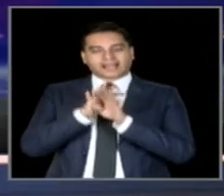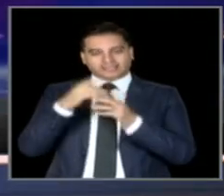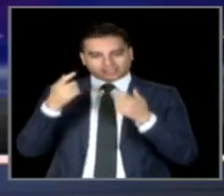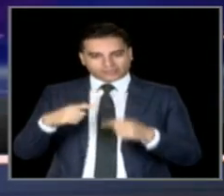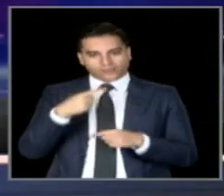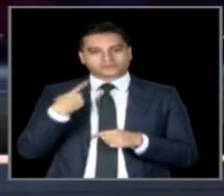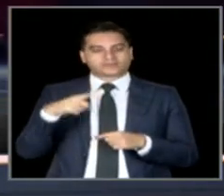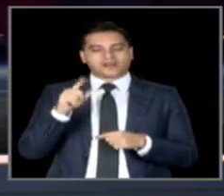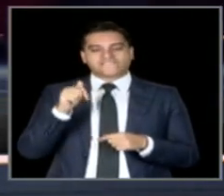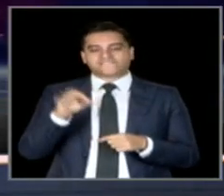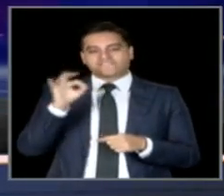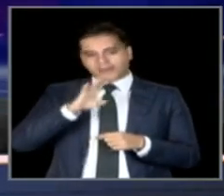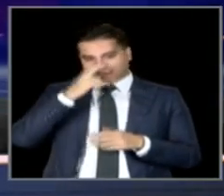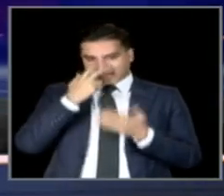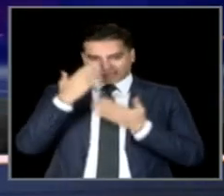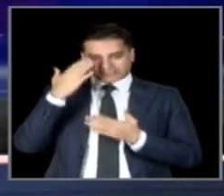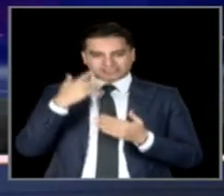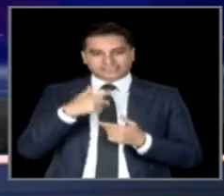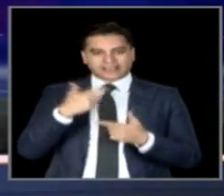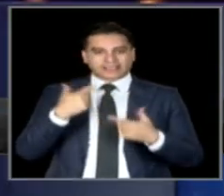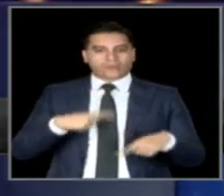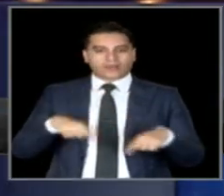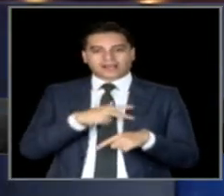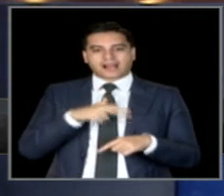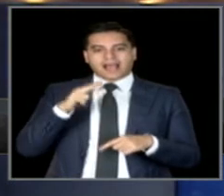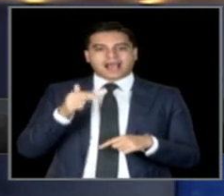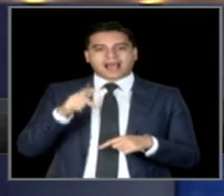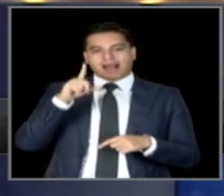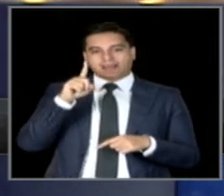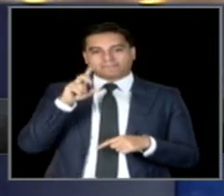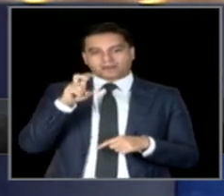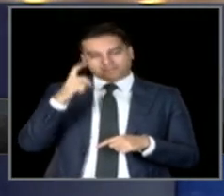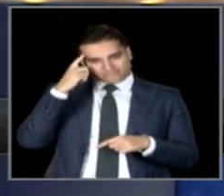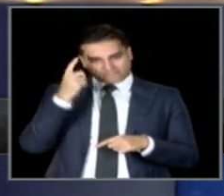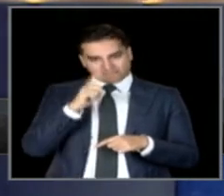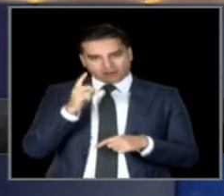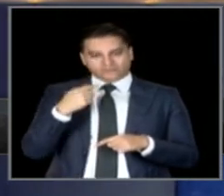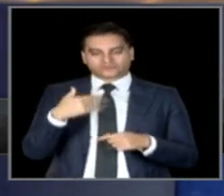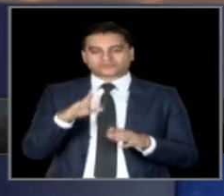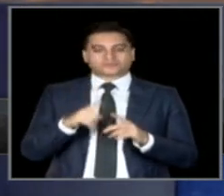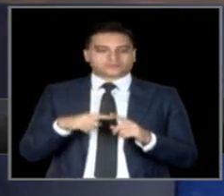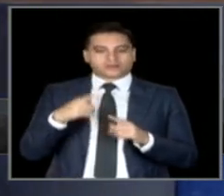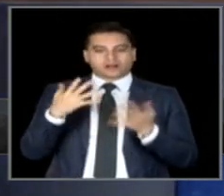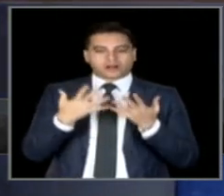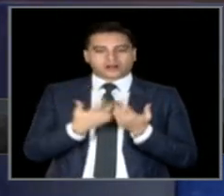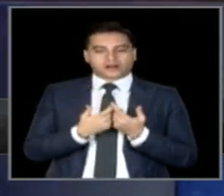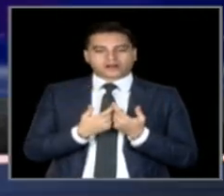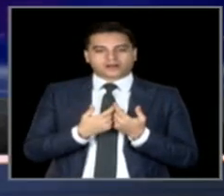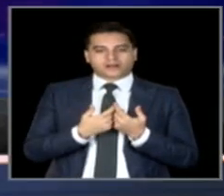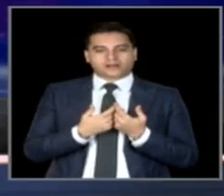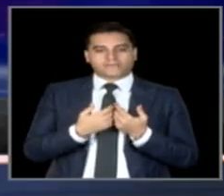عهد أي خليفة عباسي تأسست دولة الأغالبة ببداية القرن التاسع الميلادي؟ ما هو حاصل